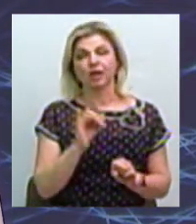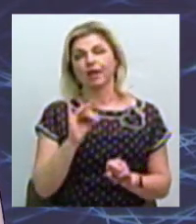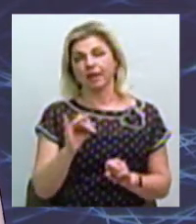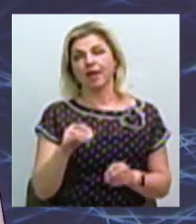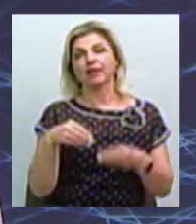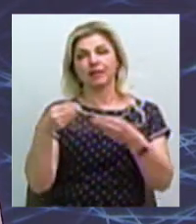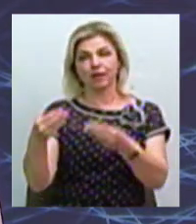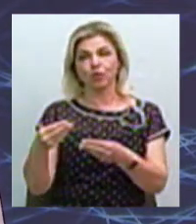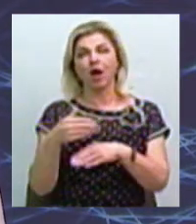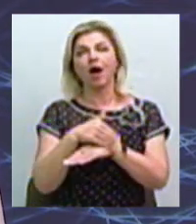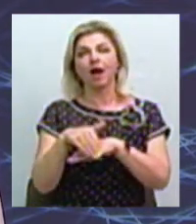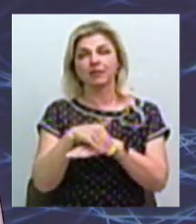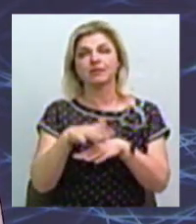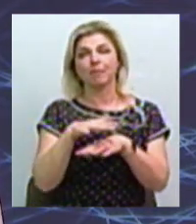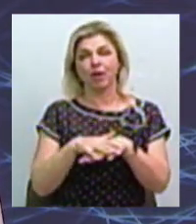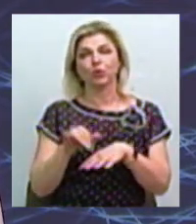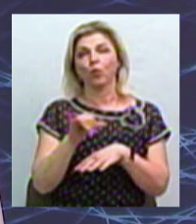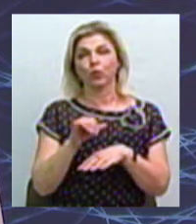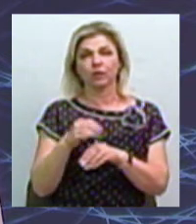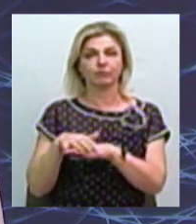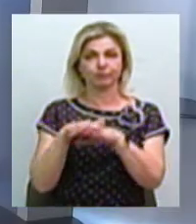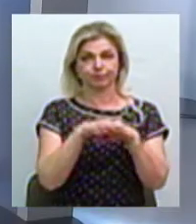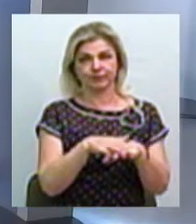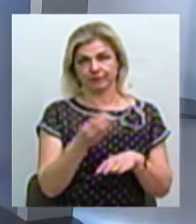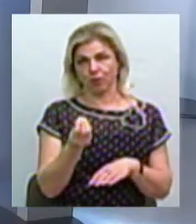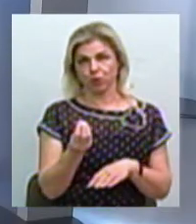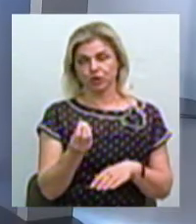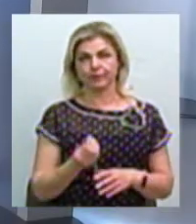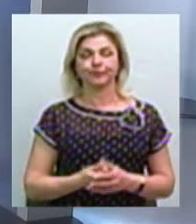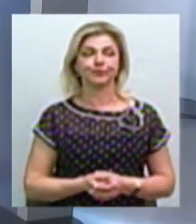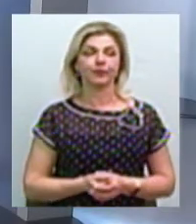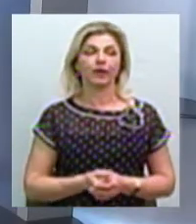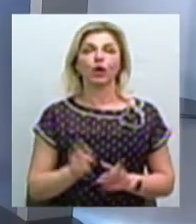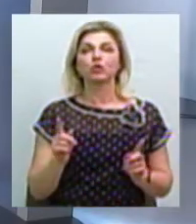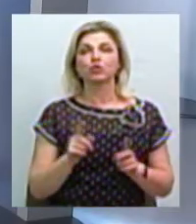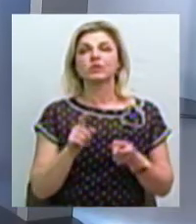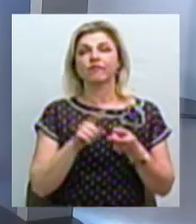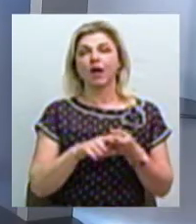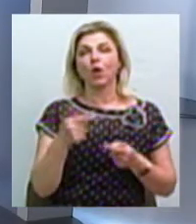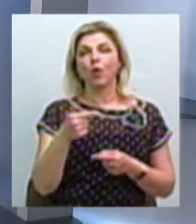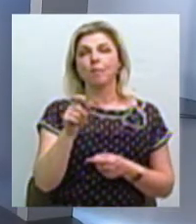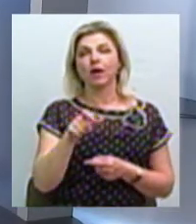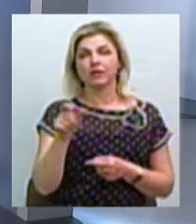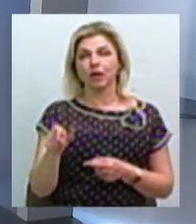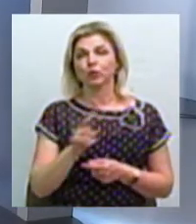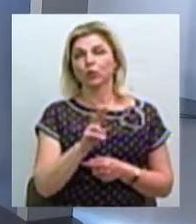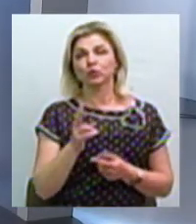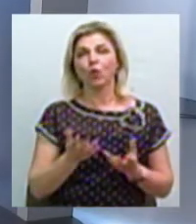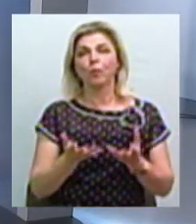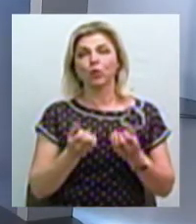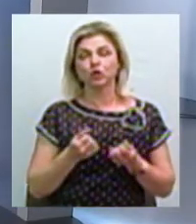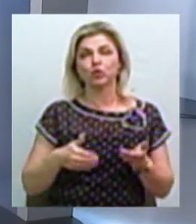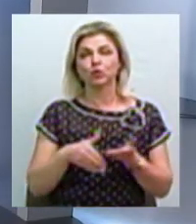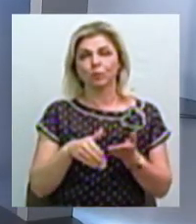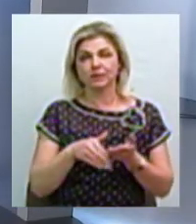нададуть реквізити, куди ми повинні перерахувати кошти. Що стосується громадян, які є отримувачами субсидій на